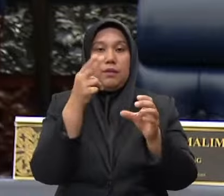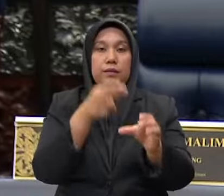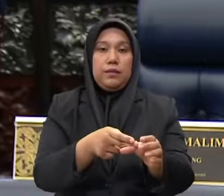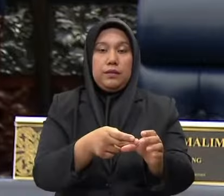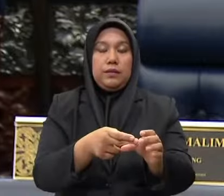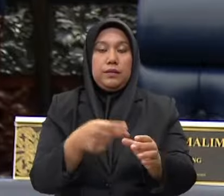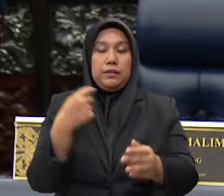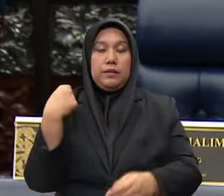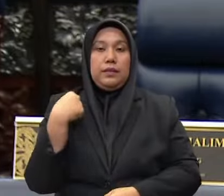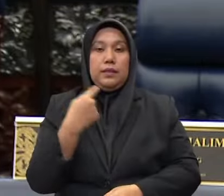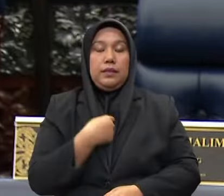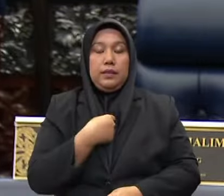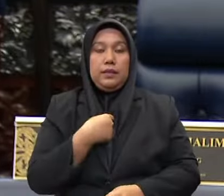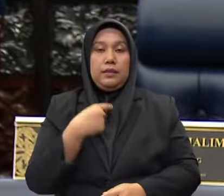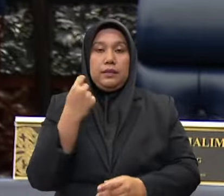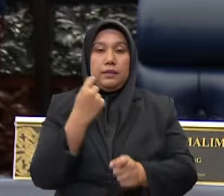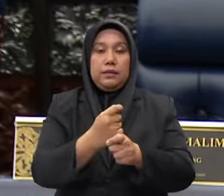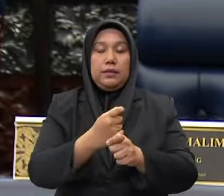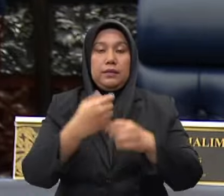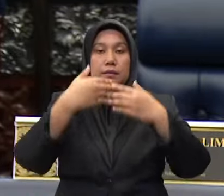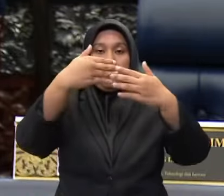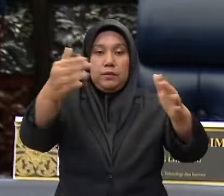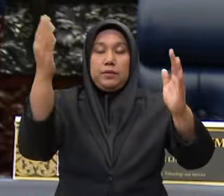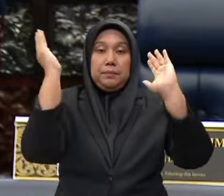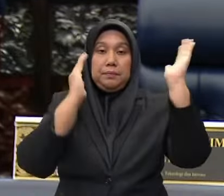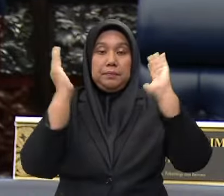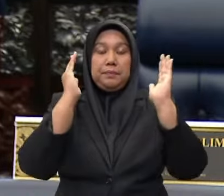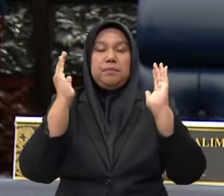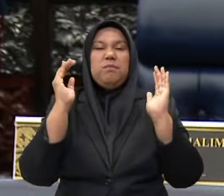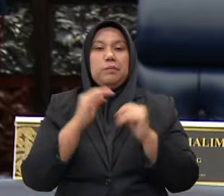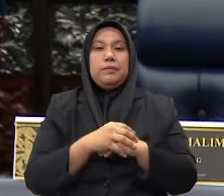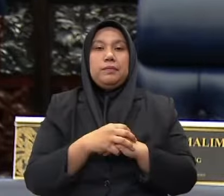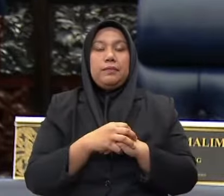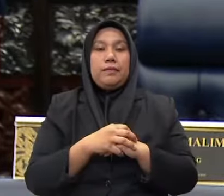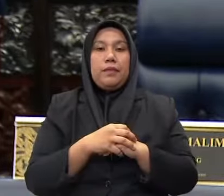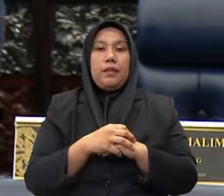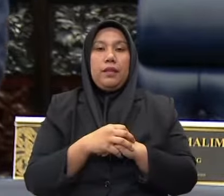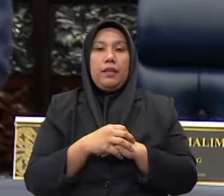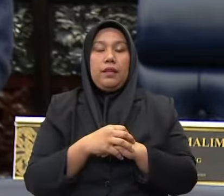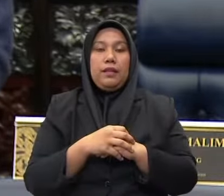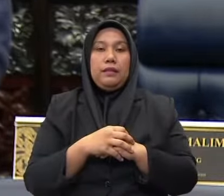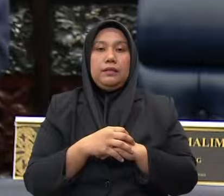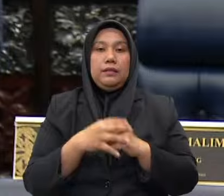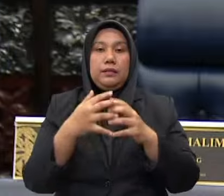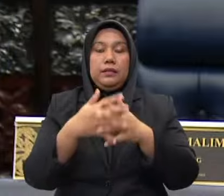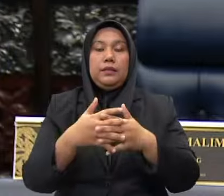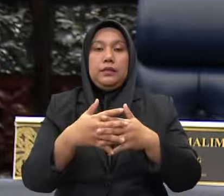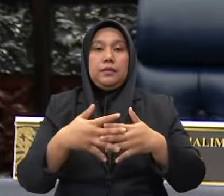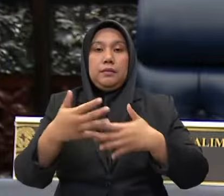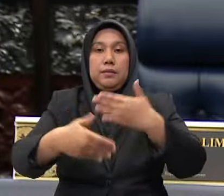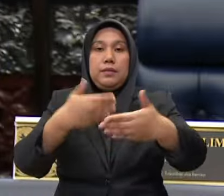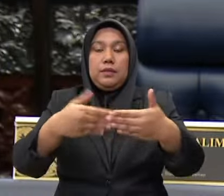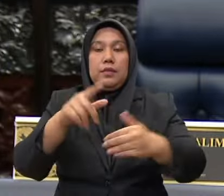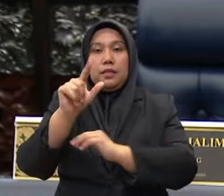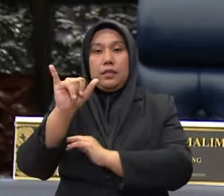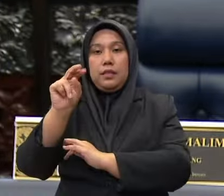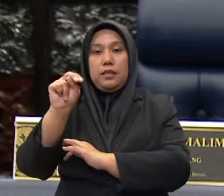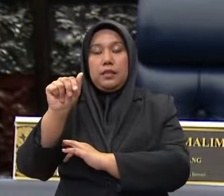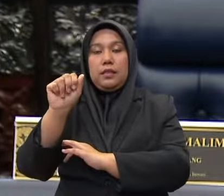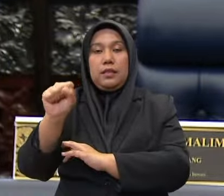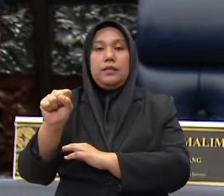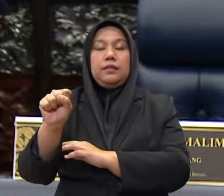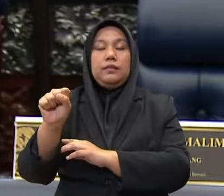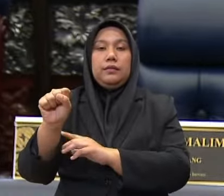ialah kita terbuka ya mana-mana kita sudah pun ada kilang pemprosesan linas di negeri Pahang yang merupakan